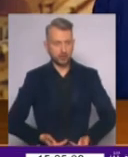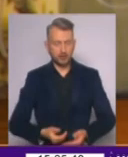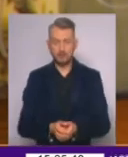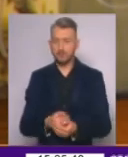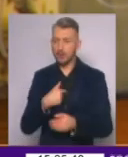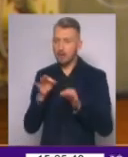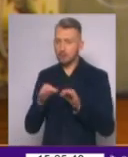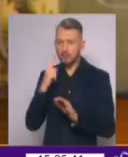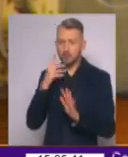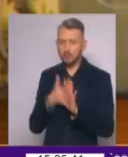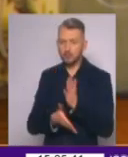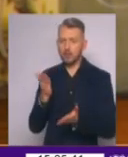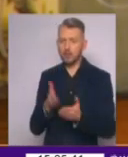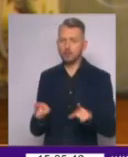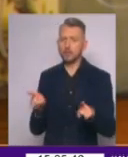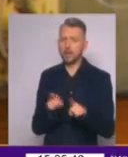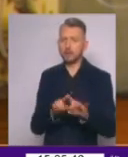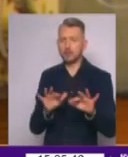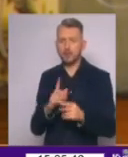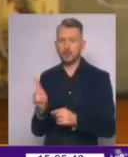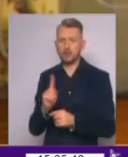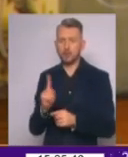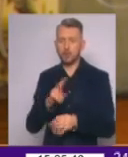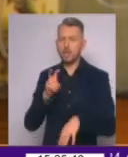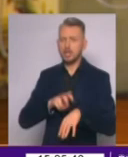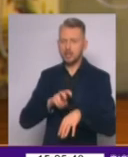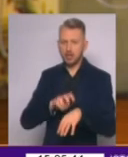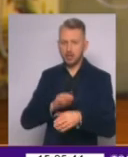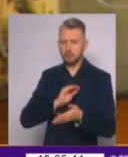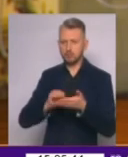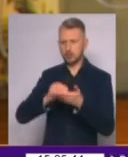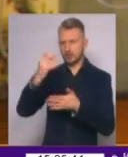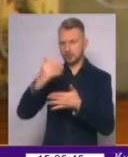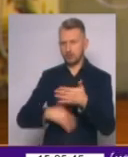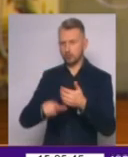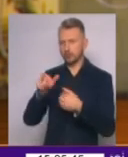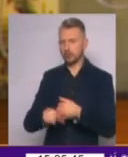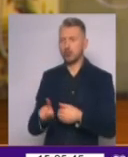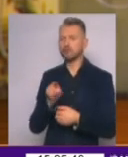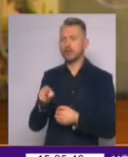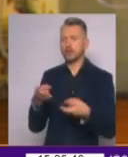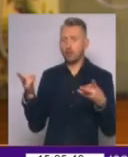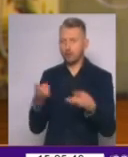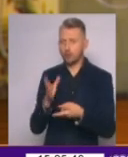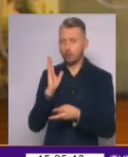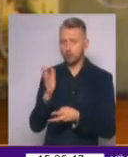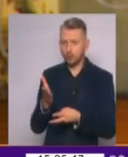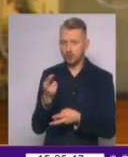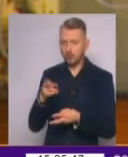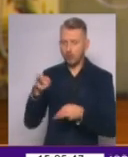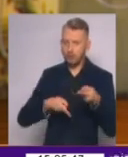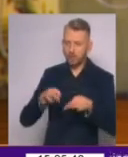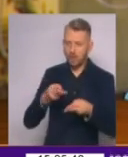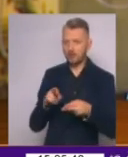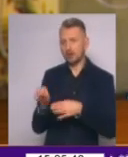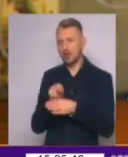що якщо так складається, що от лікар пише список людині того, що їй необхідно буде там для операції чи для